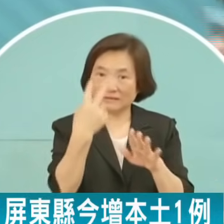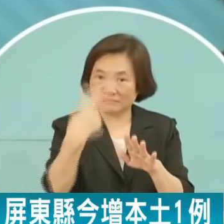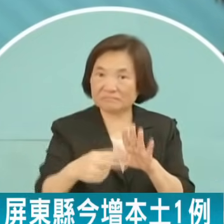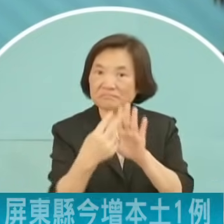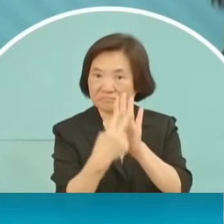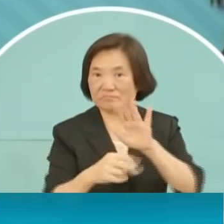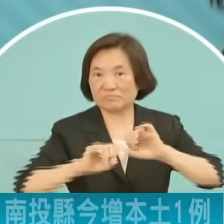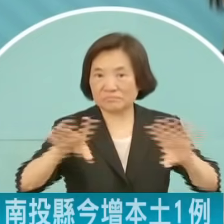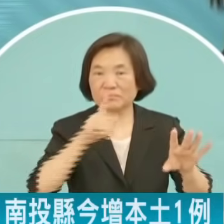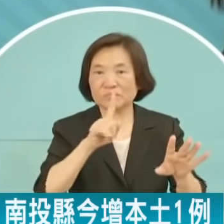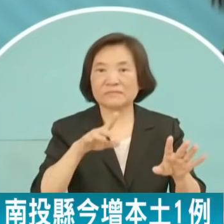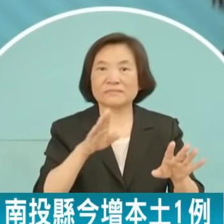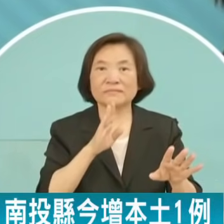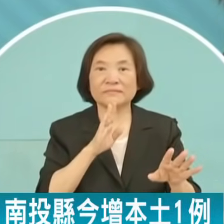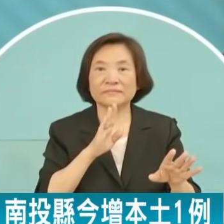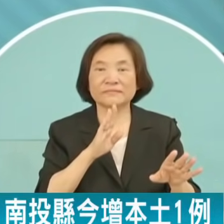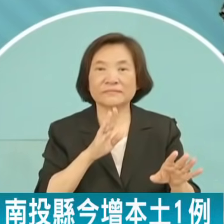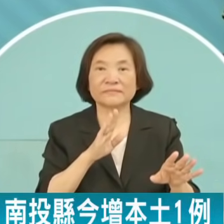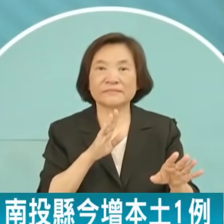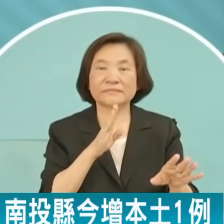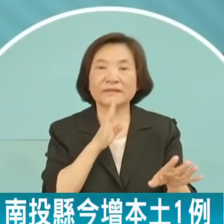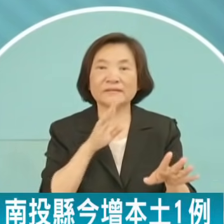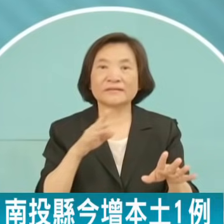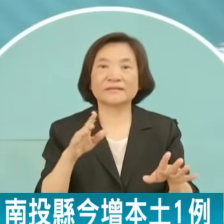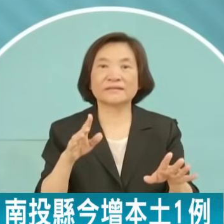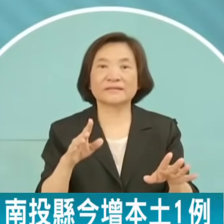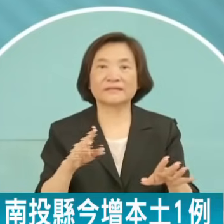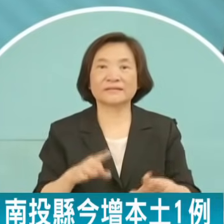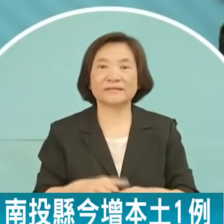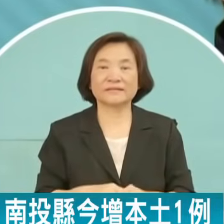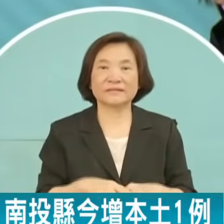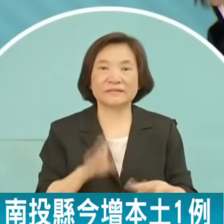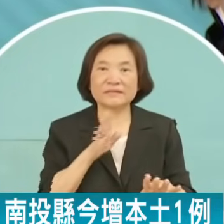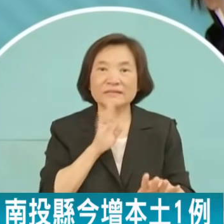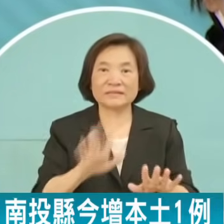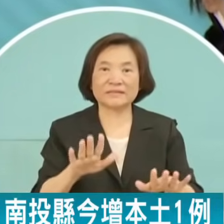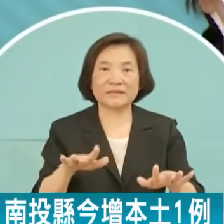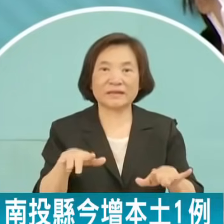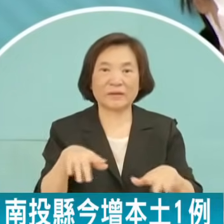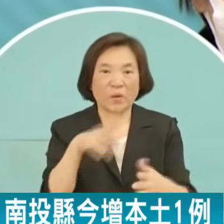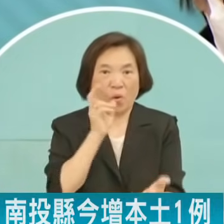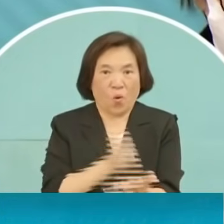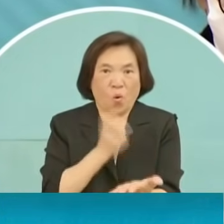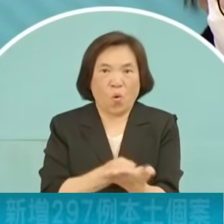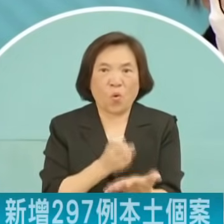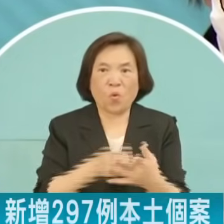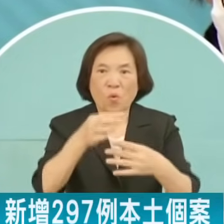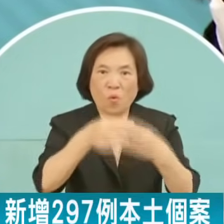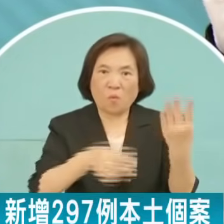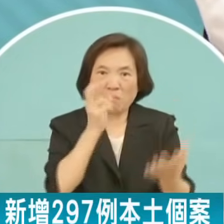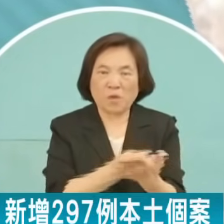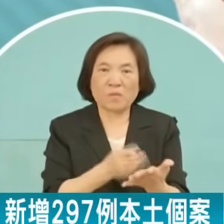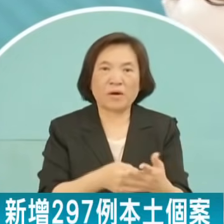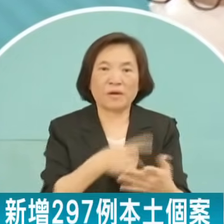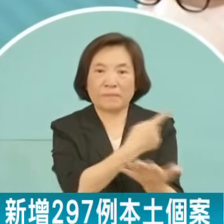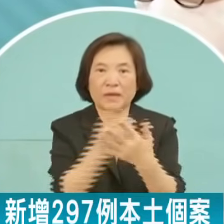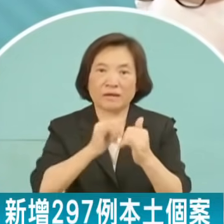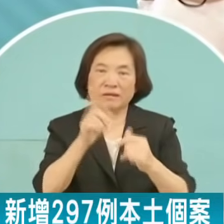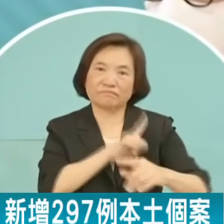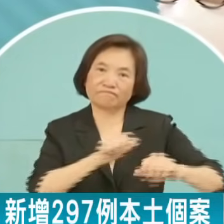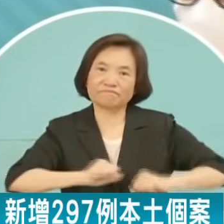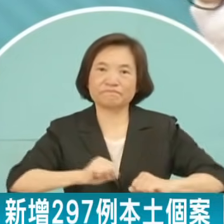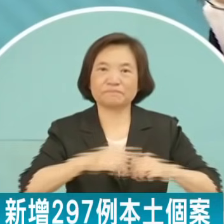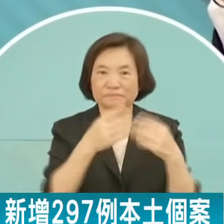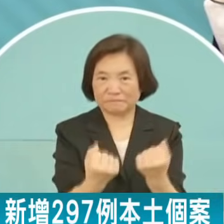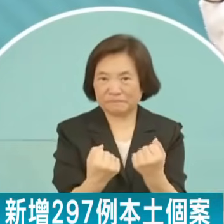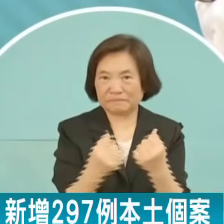下，这是在相当严格的这种自动自发的封城之下，